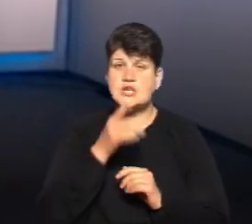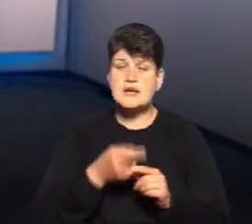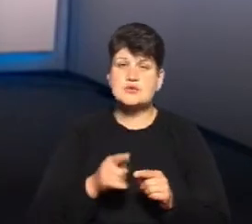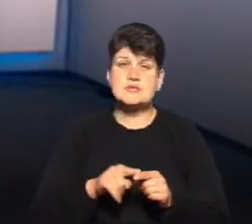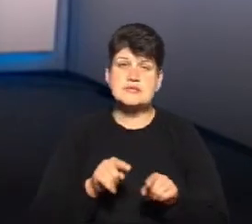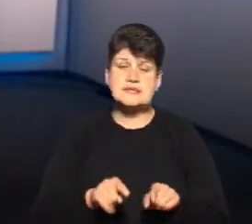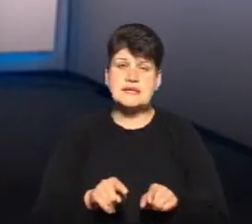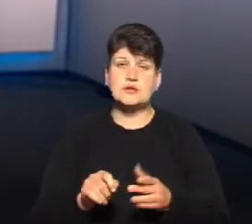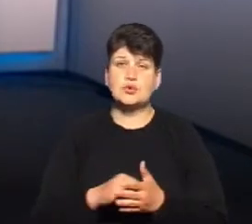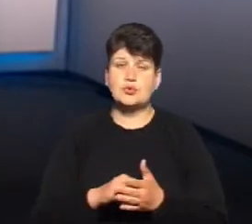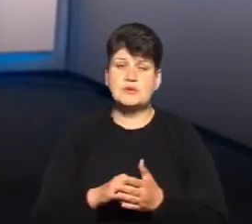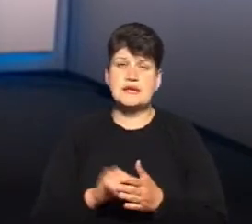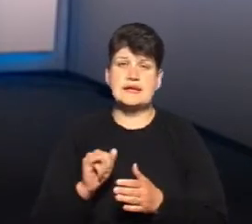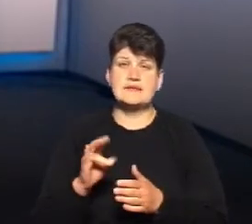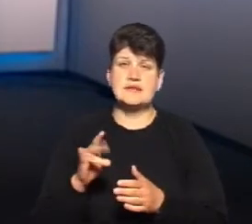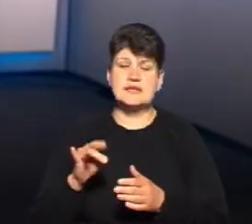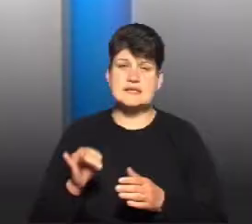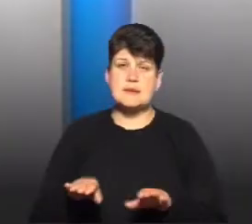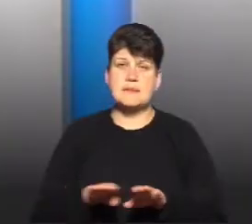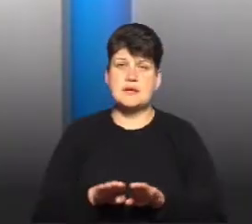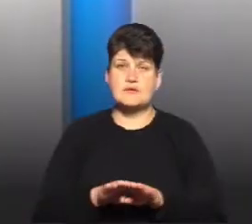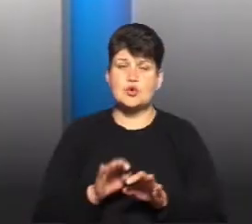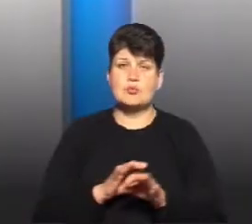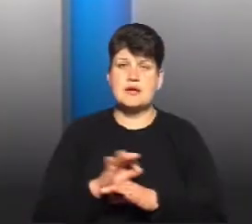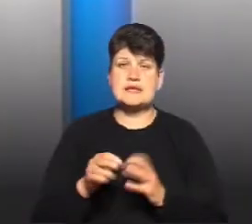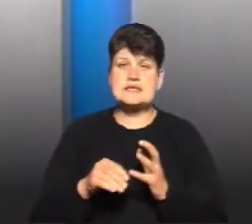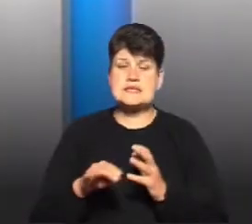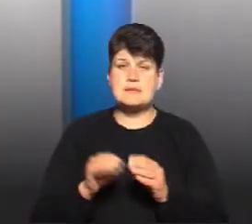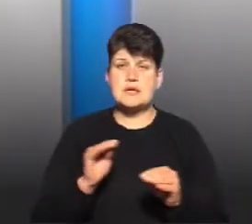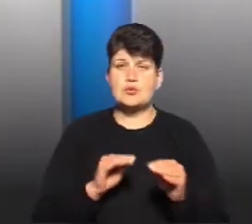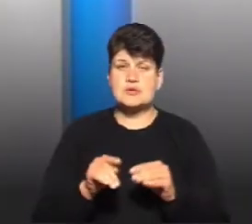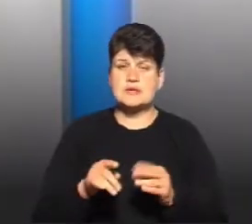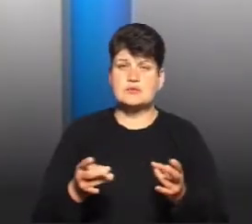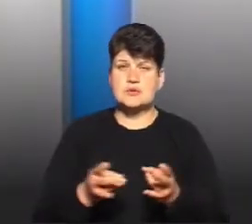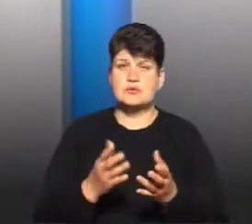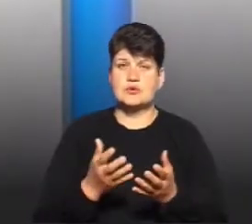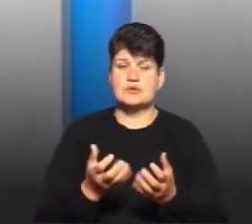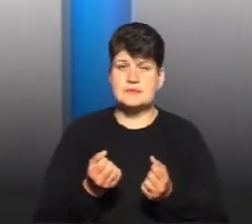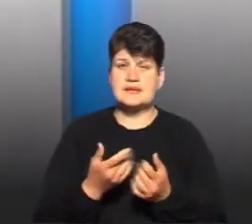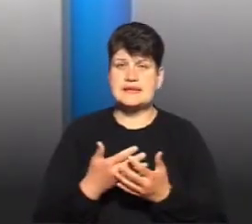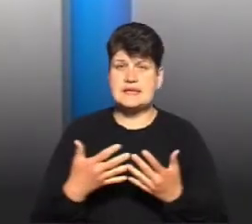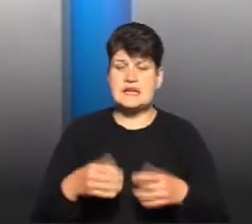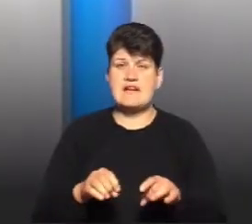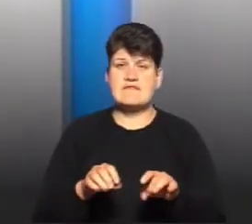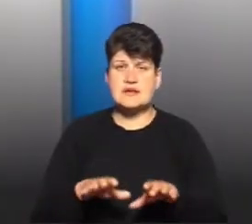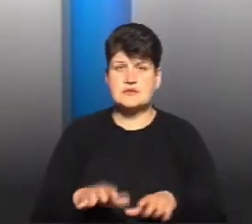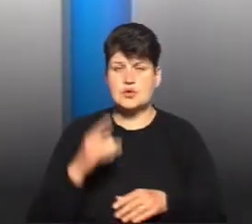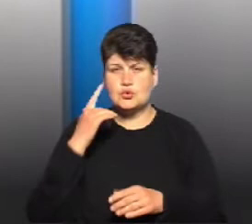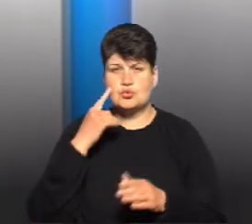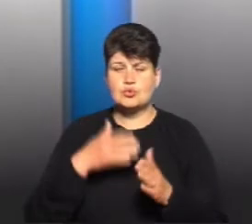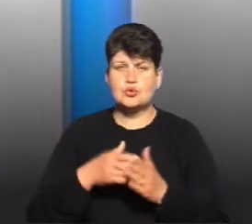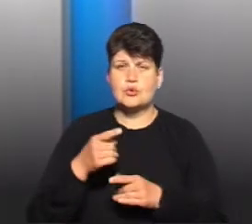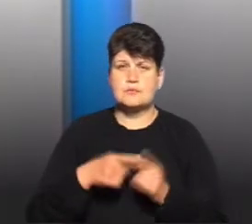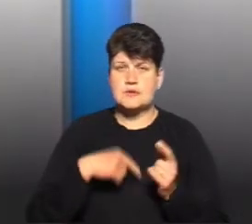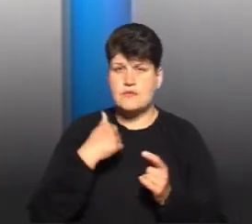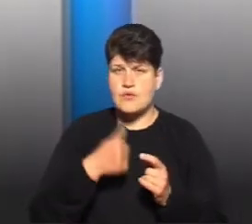документація по інвентаризації прирівнюється до проєкту землеустрою, там потрібно отримати кілька висновків. Думаю, до півроку часу потрібно буде потратити